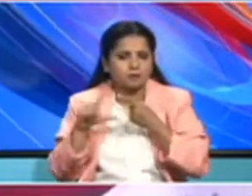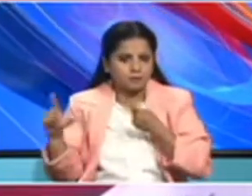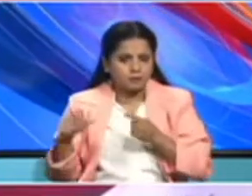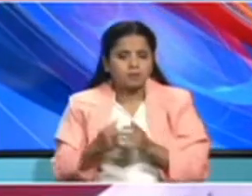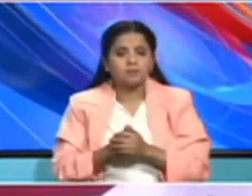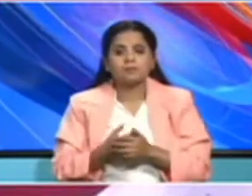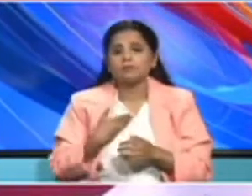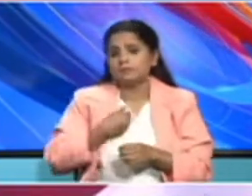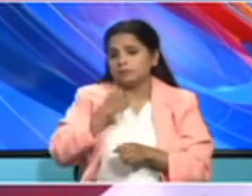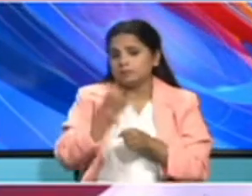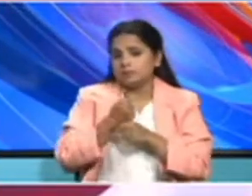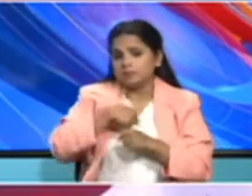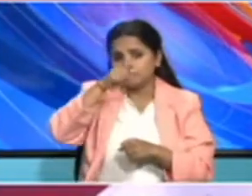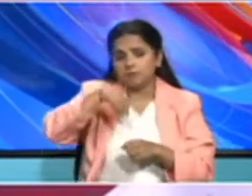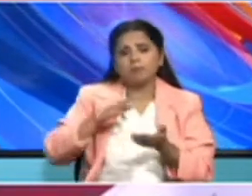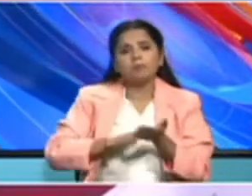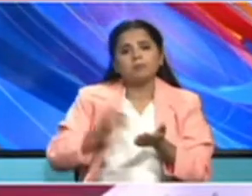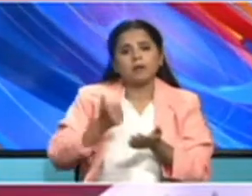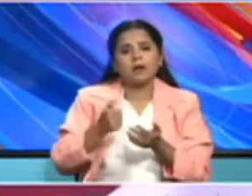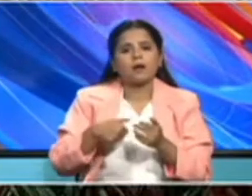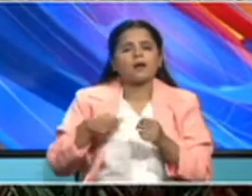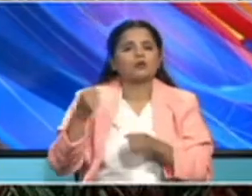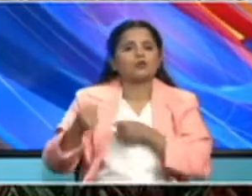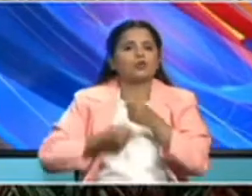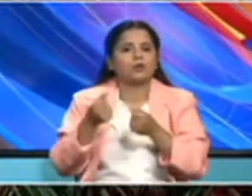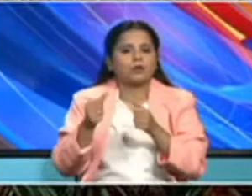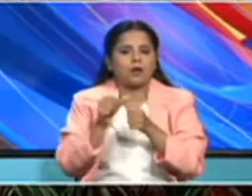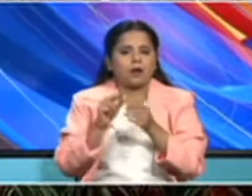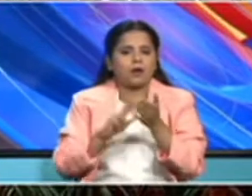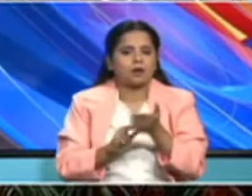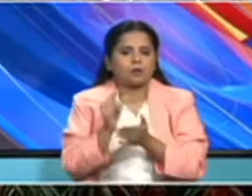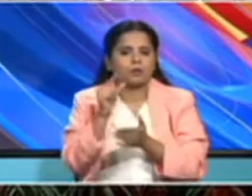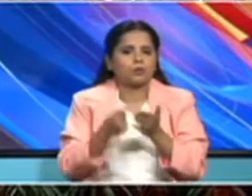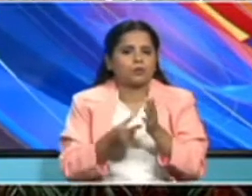भारत सरकार में मंत्री श्री अनुराग जी,